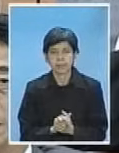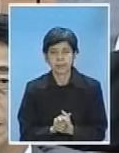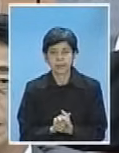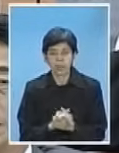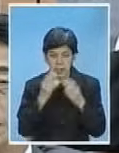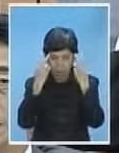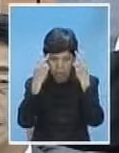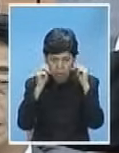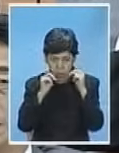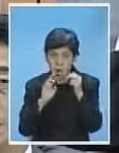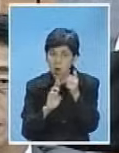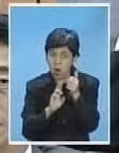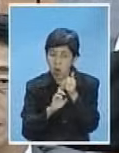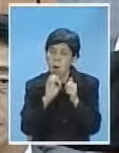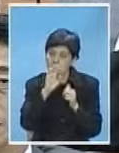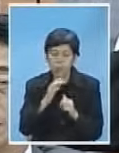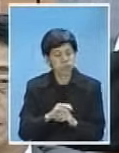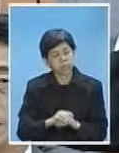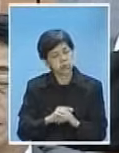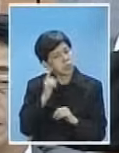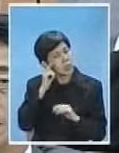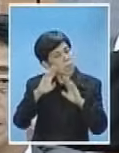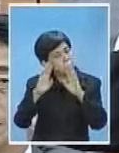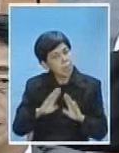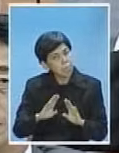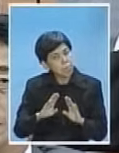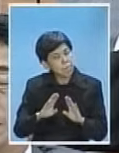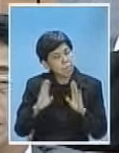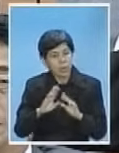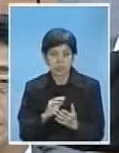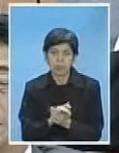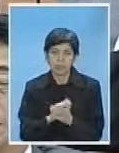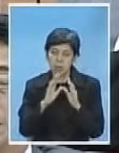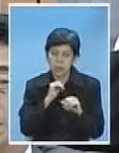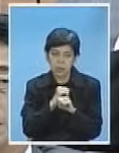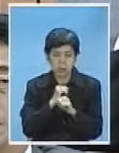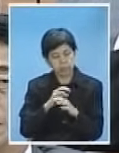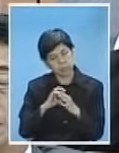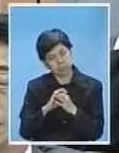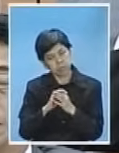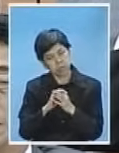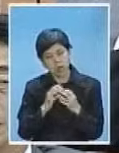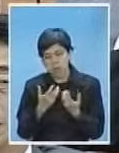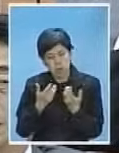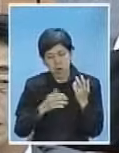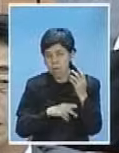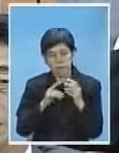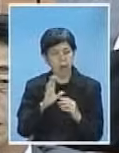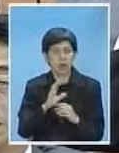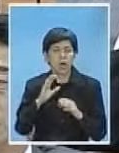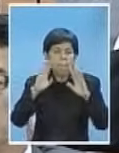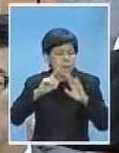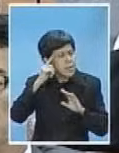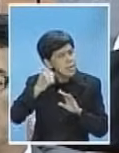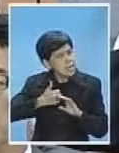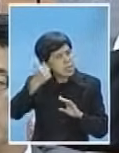ท่านรองนายกตอบก็ชัดเจนว่าไม่เอารูปแบบรัฐนครปัตตานีแต่รูปแบบ